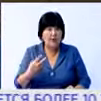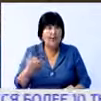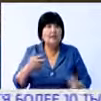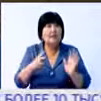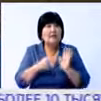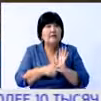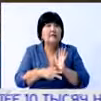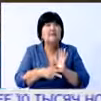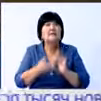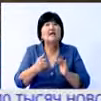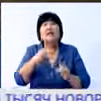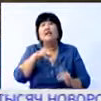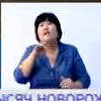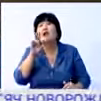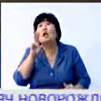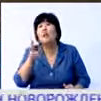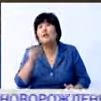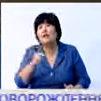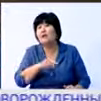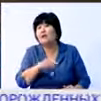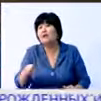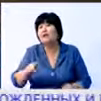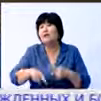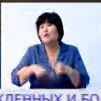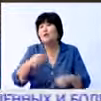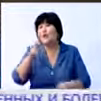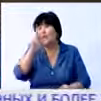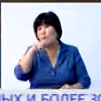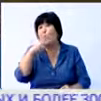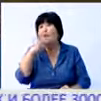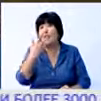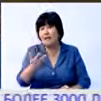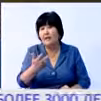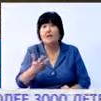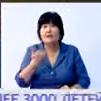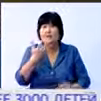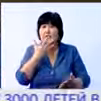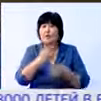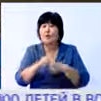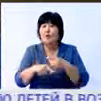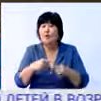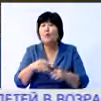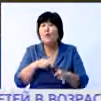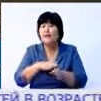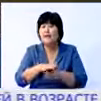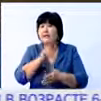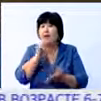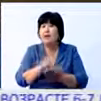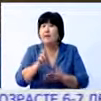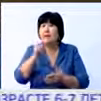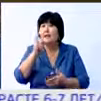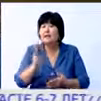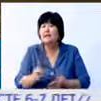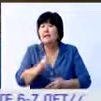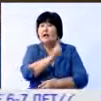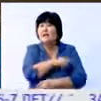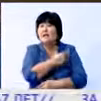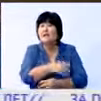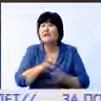2,8 триллионов тенге в течение следующих трех лет. В свою очередь, реализация обязательного социального